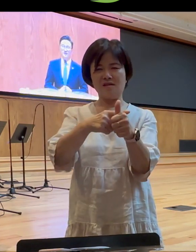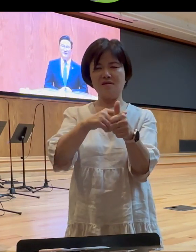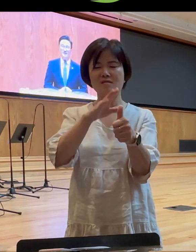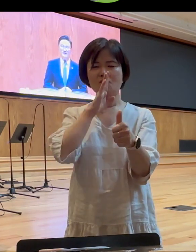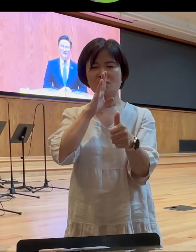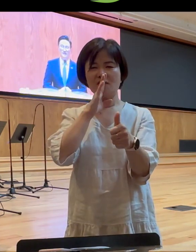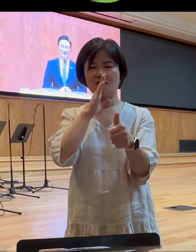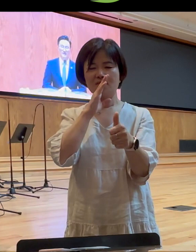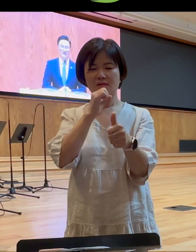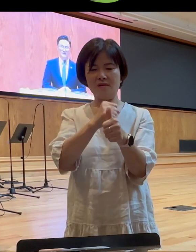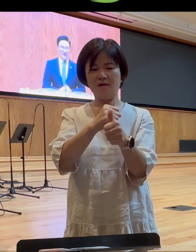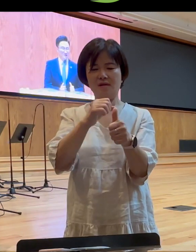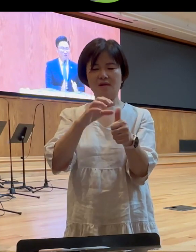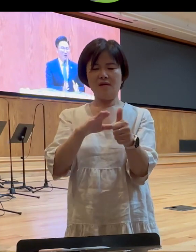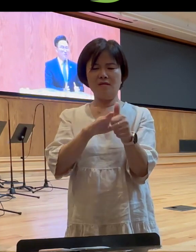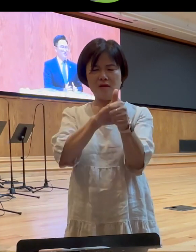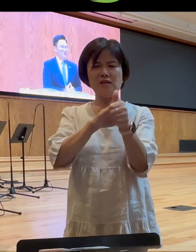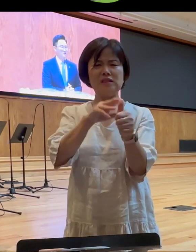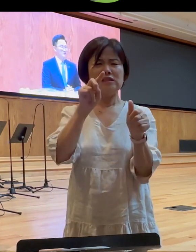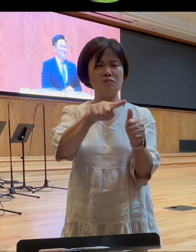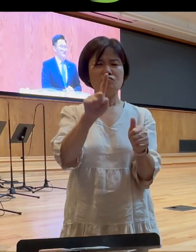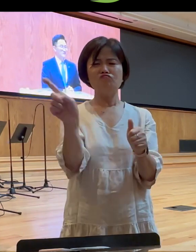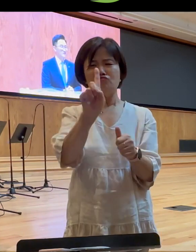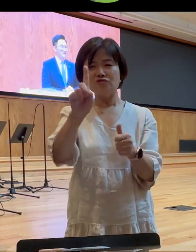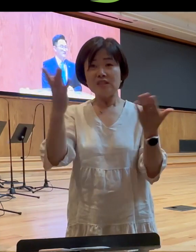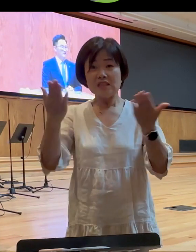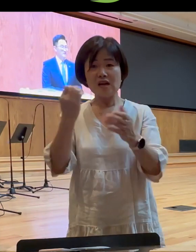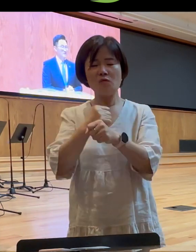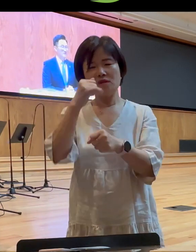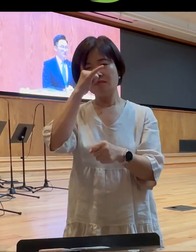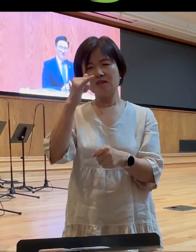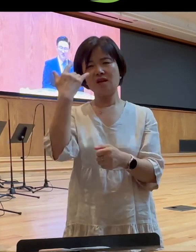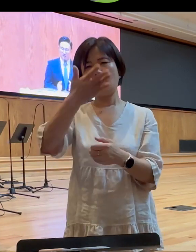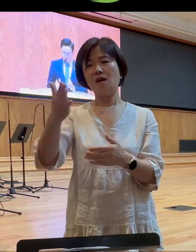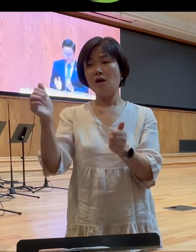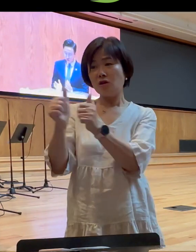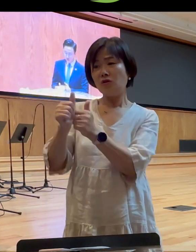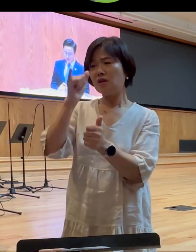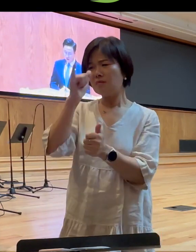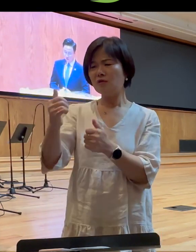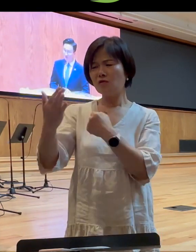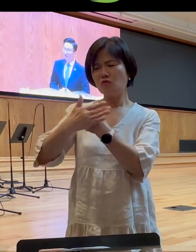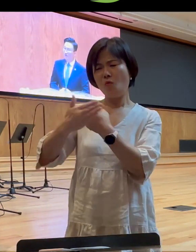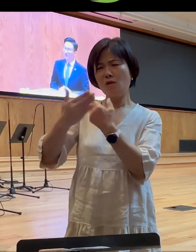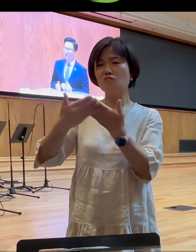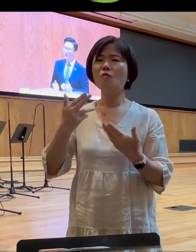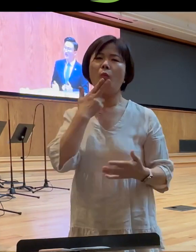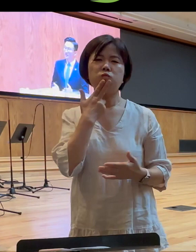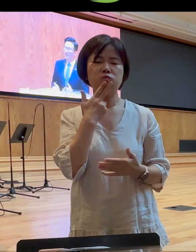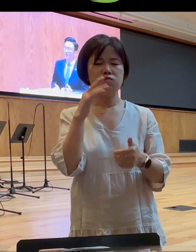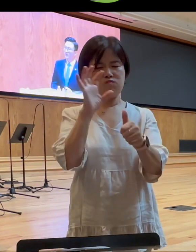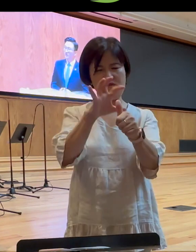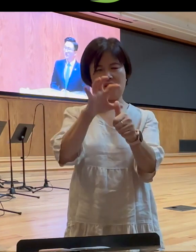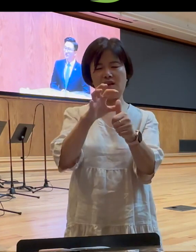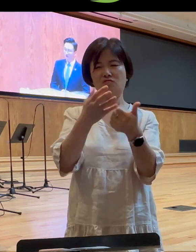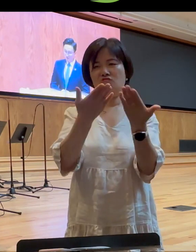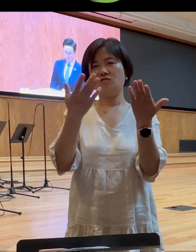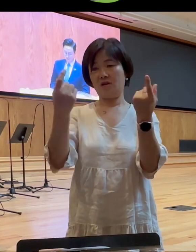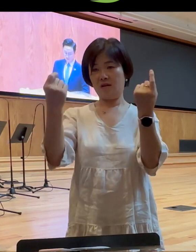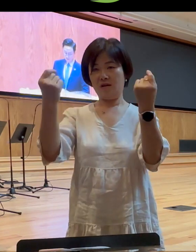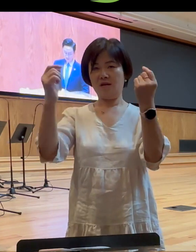어조였습니다. 당신 뭐 하고 있냐고, 곁에 있으면서 무엇을 하냐고 비난하며 깨웠던